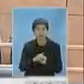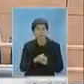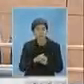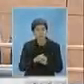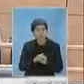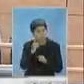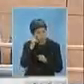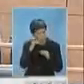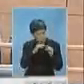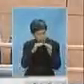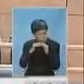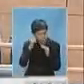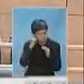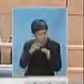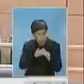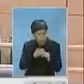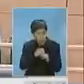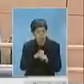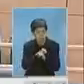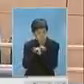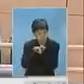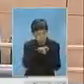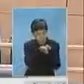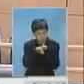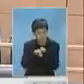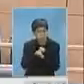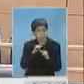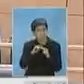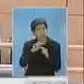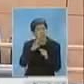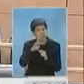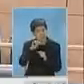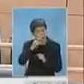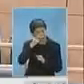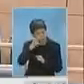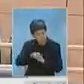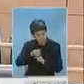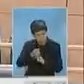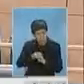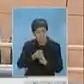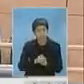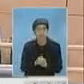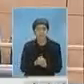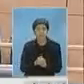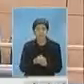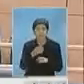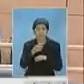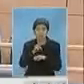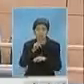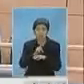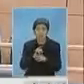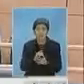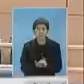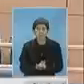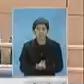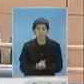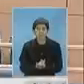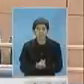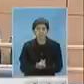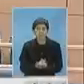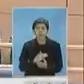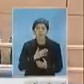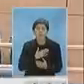รู้เท่าทันนะครับแล้วปกปักรักษาระบบรัฐสภานี้ไว้ท่านประธานครับ